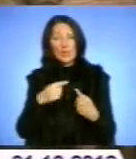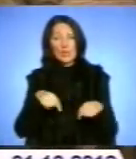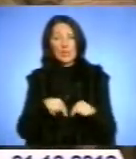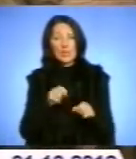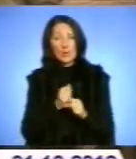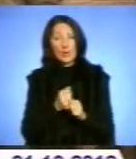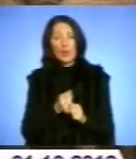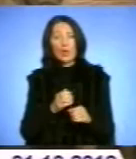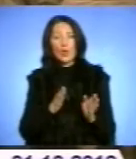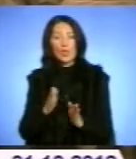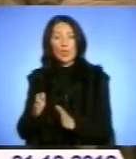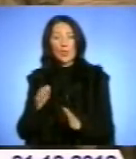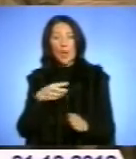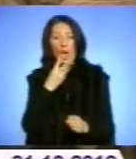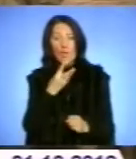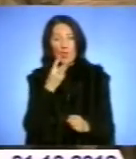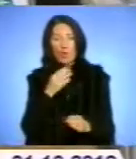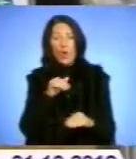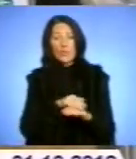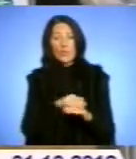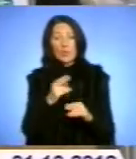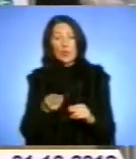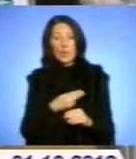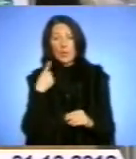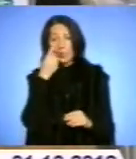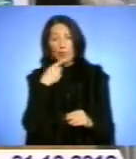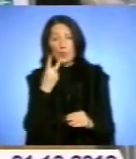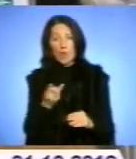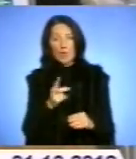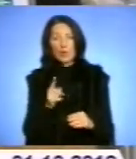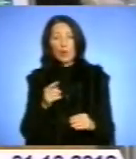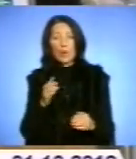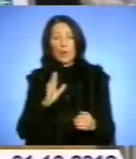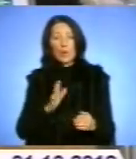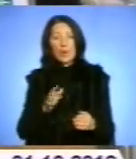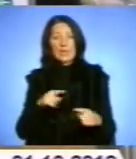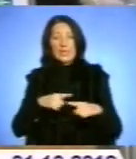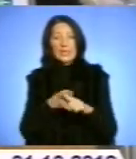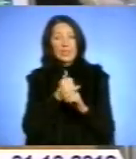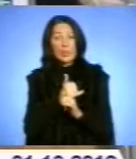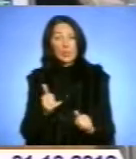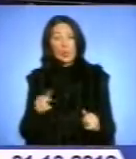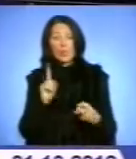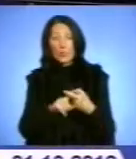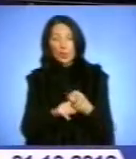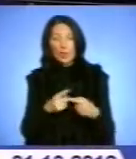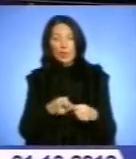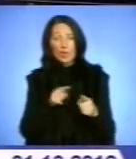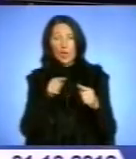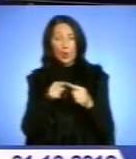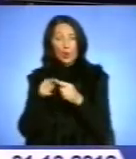режимі відеофіксації зображення без трансляції, що обумовлено технічною неможливістю підключення цих точок карточок до засобів